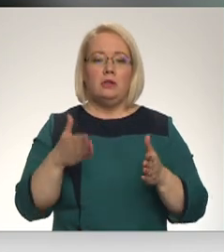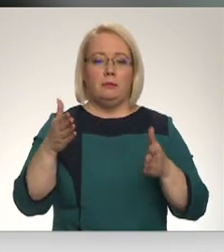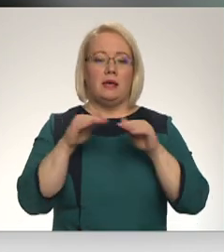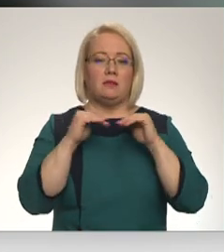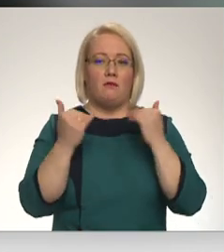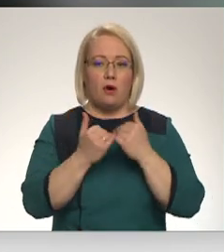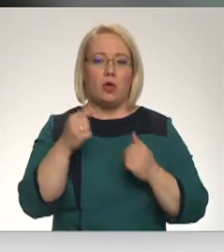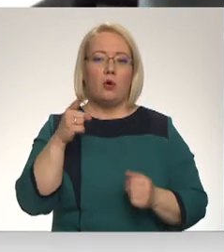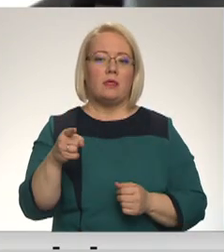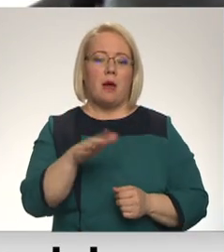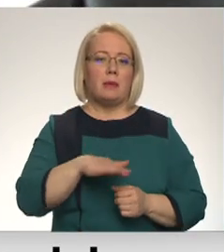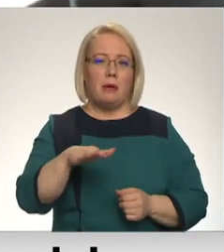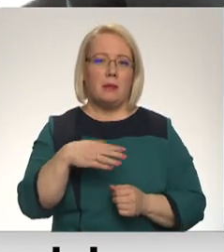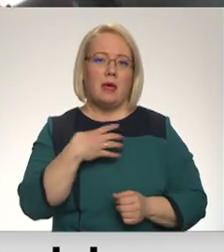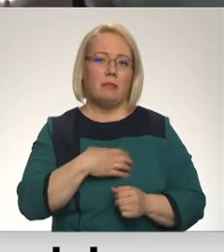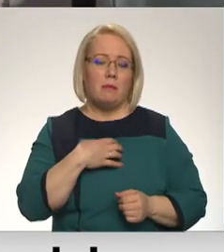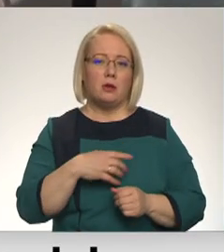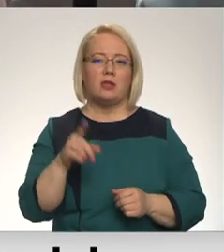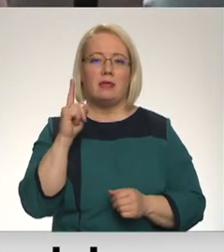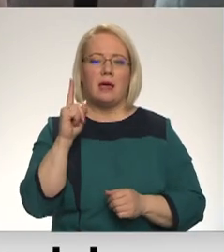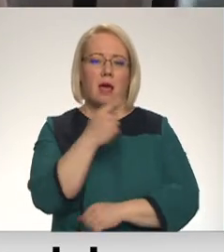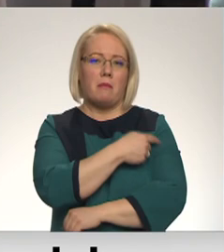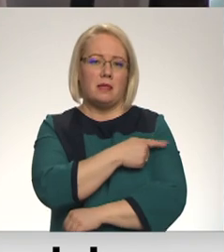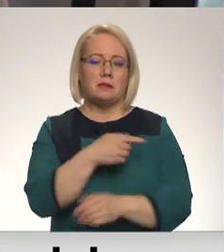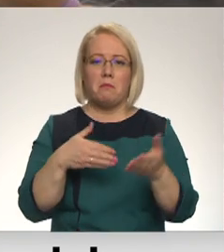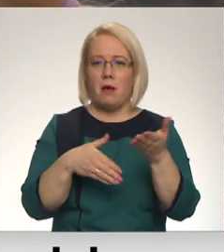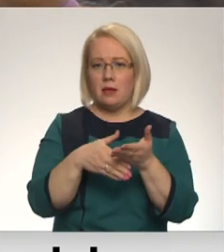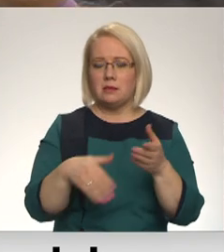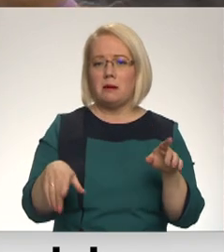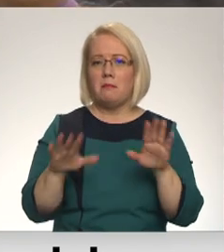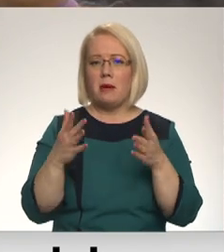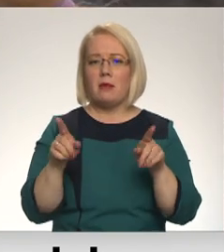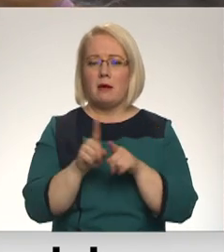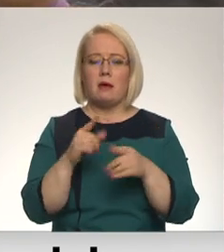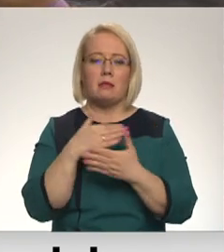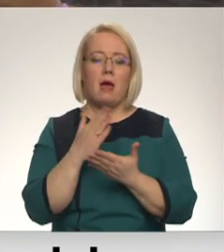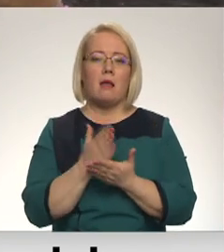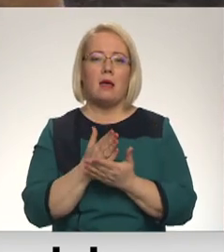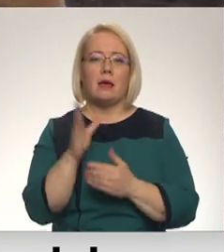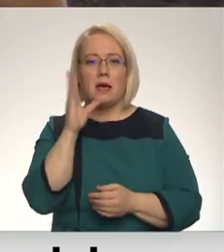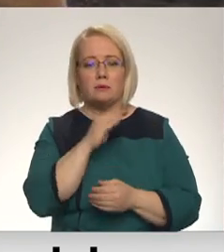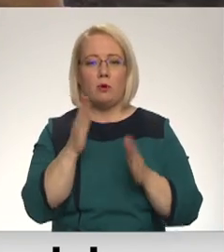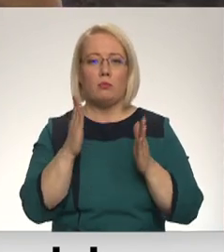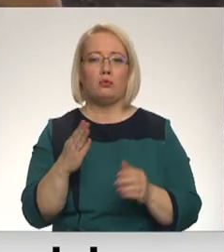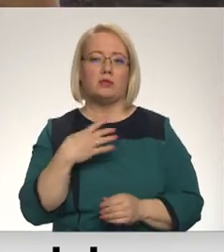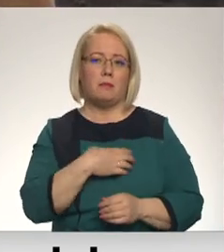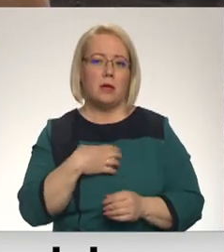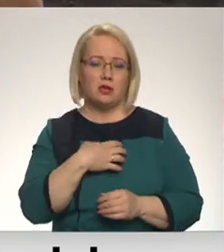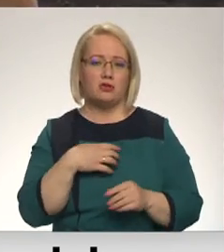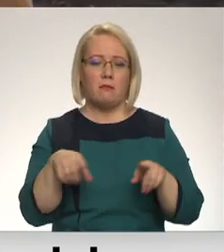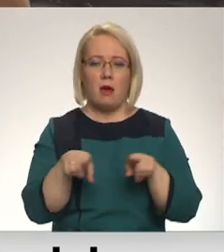šīm ģimenēm ir nepieciešams ne tikai medicīniskā palīdzība, bet daļai iespējams būs nepieciešams